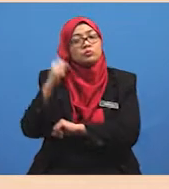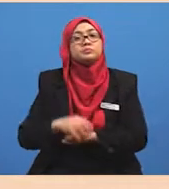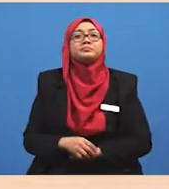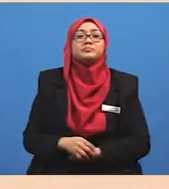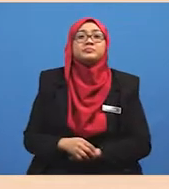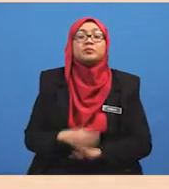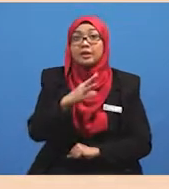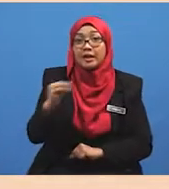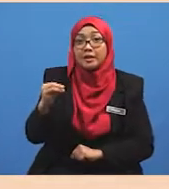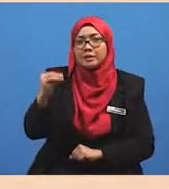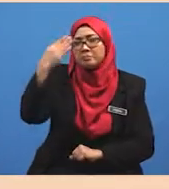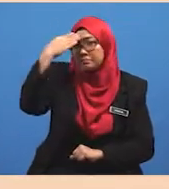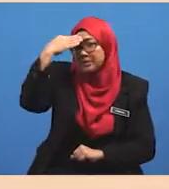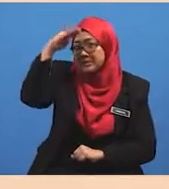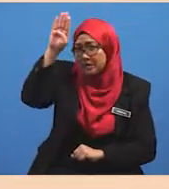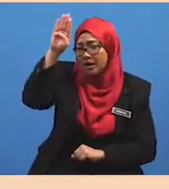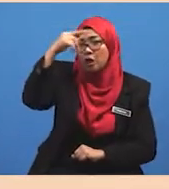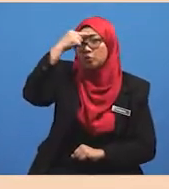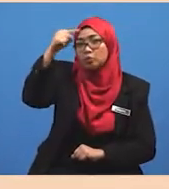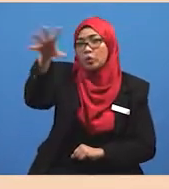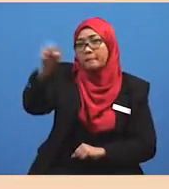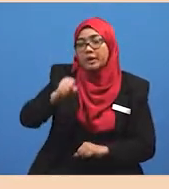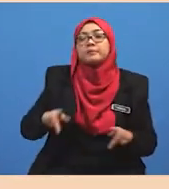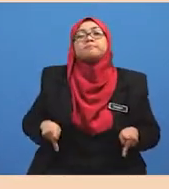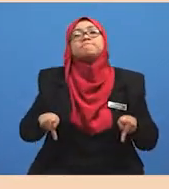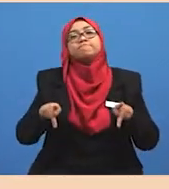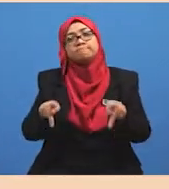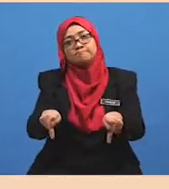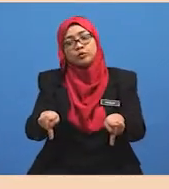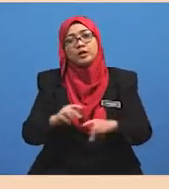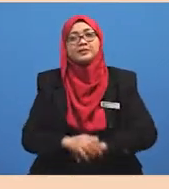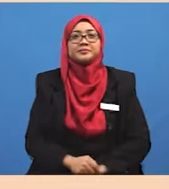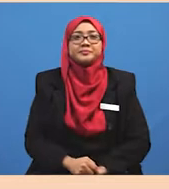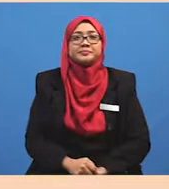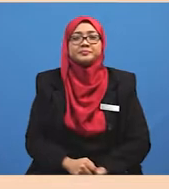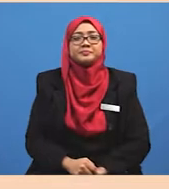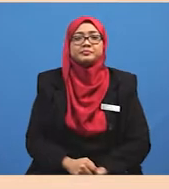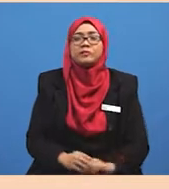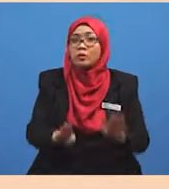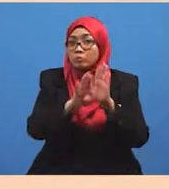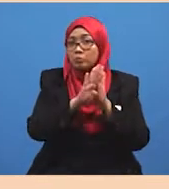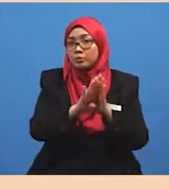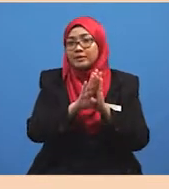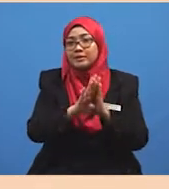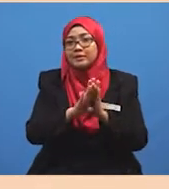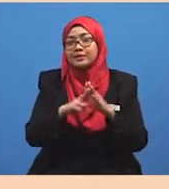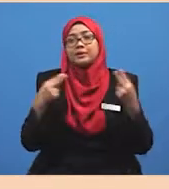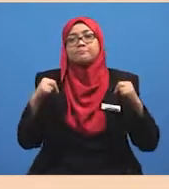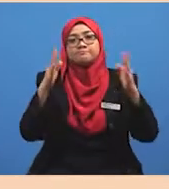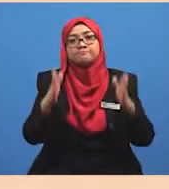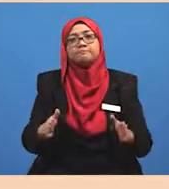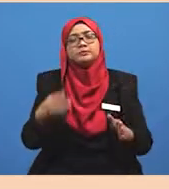benua ini berarti Usahawan Agan setiap the